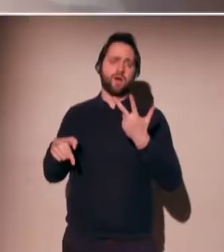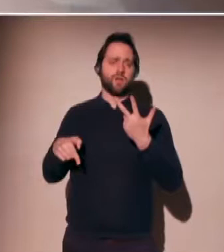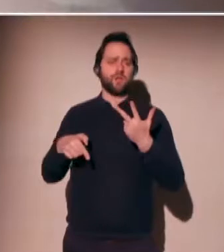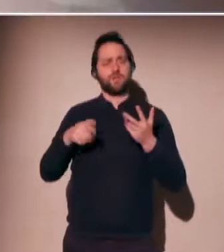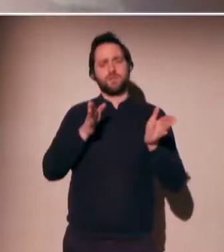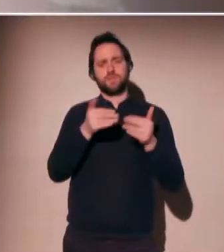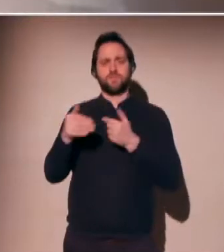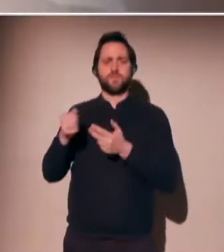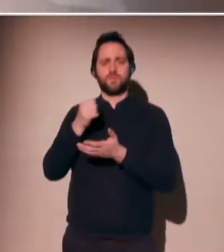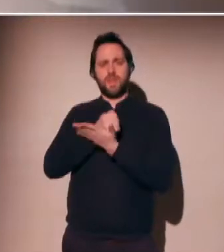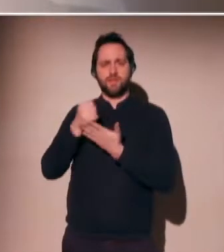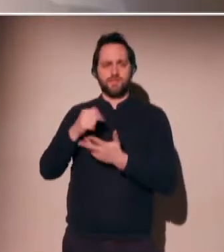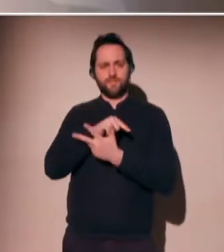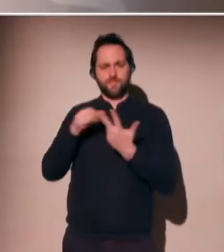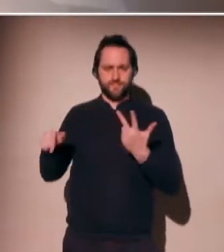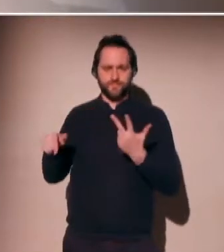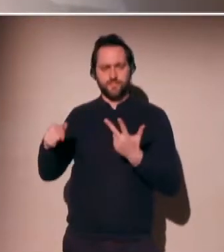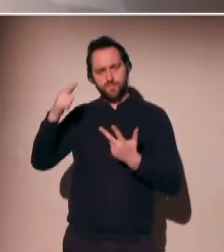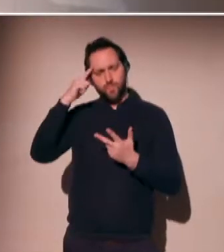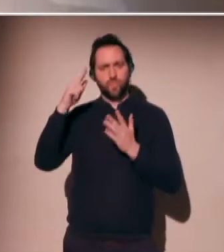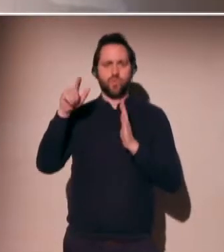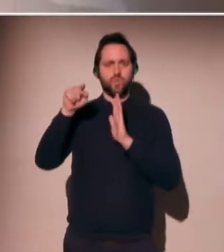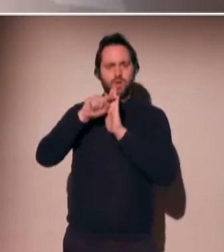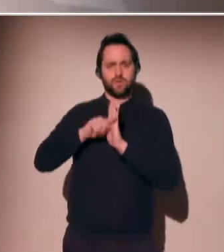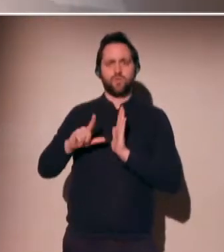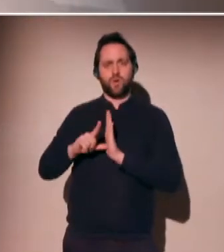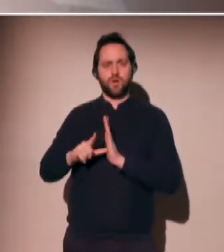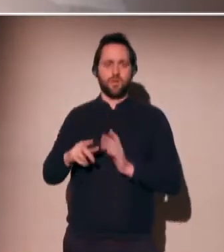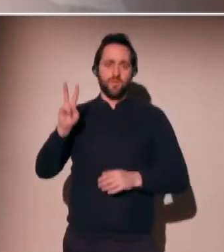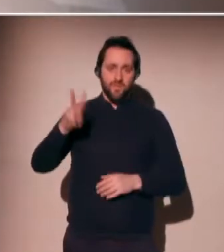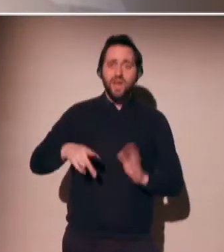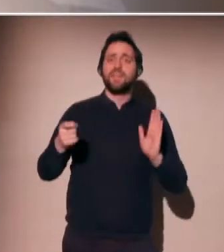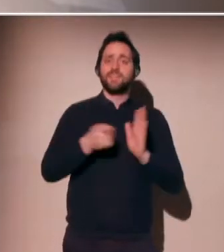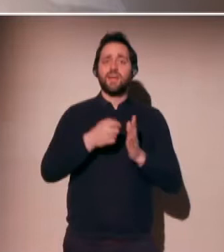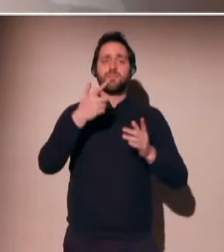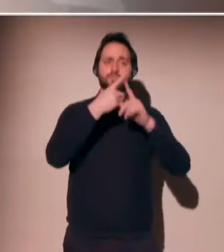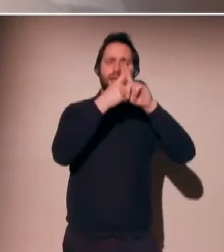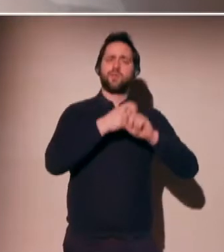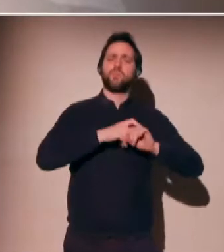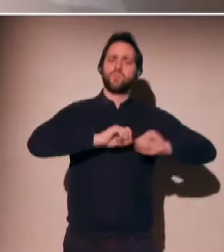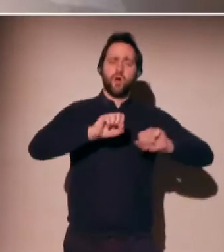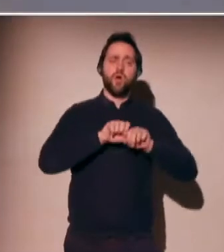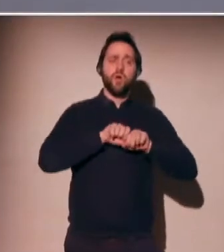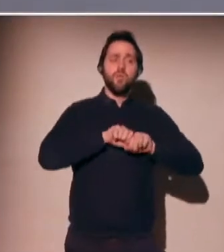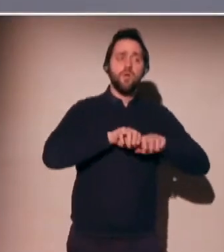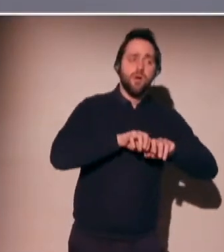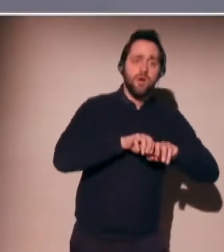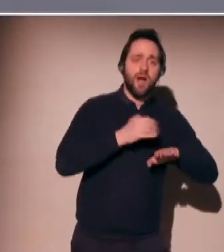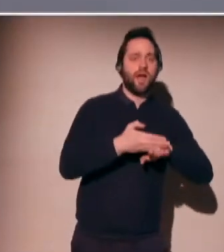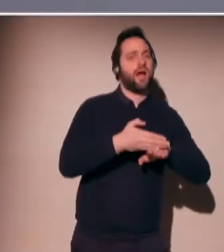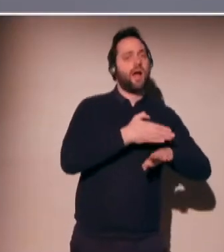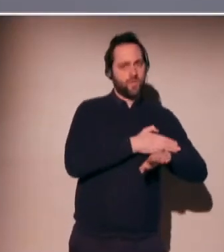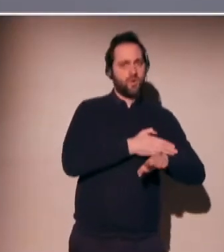réglementation. Premier test, avant de lancer un quelconque algorithme puissant de le mettre en place, il faut demander la